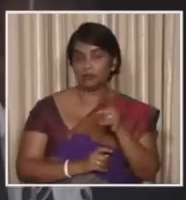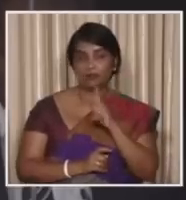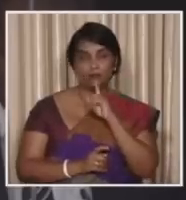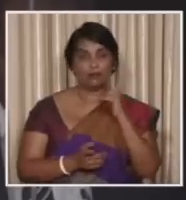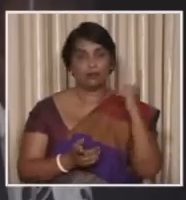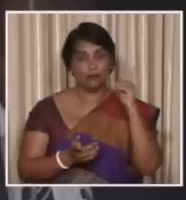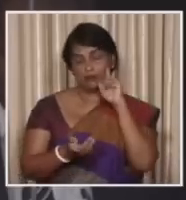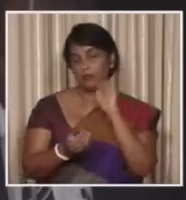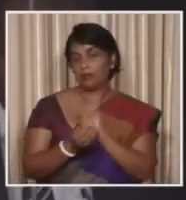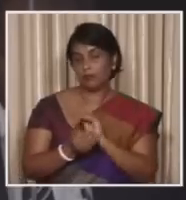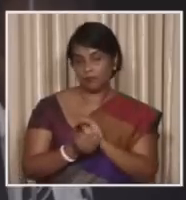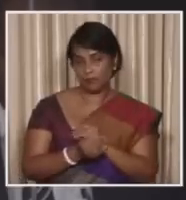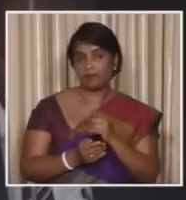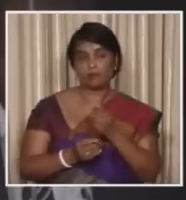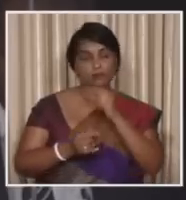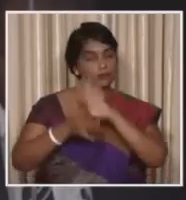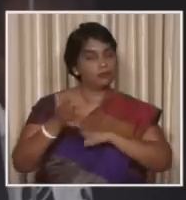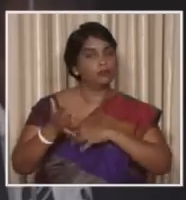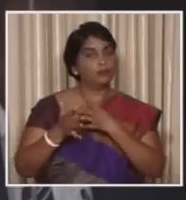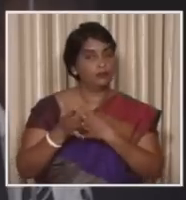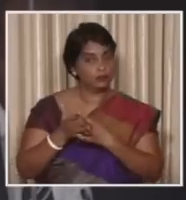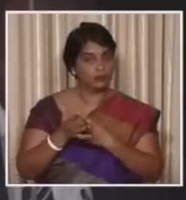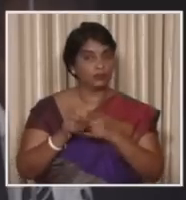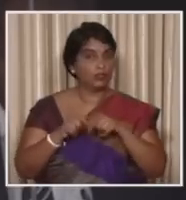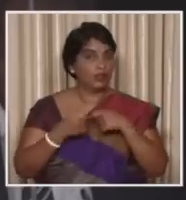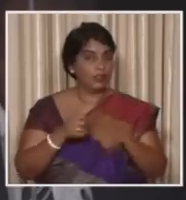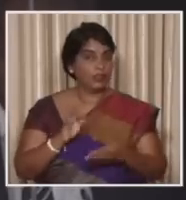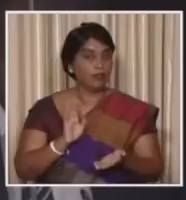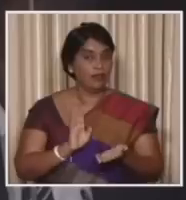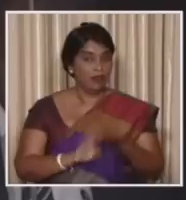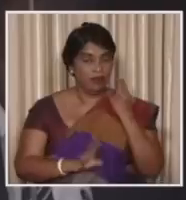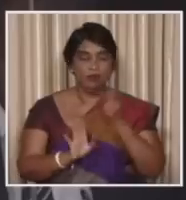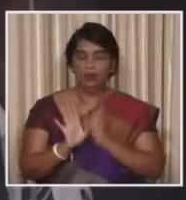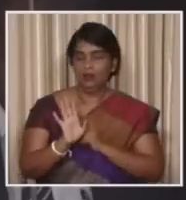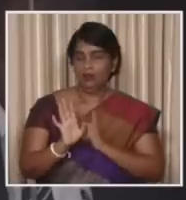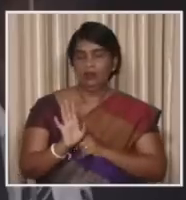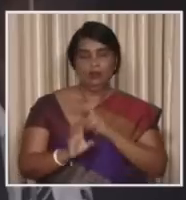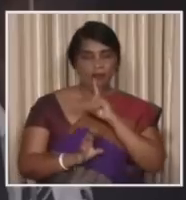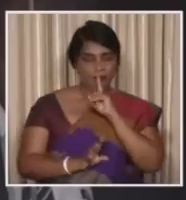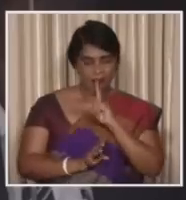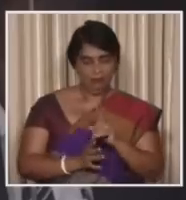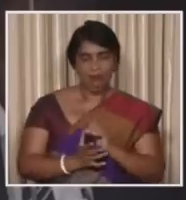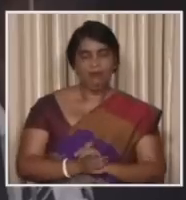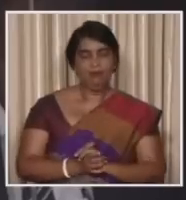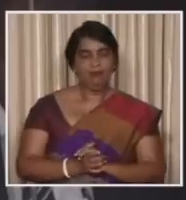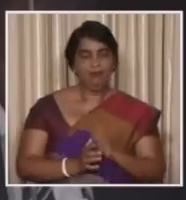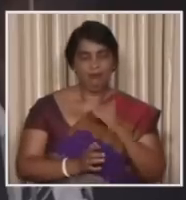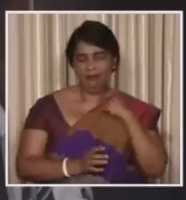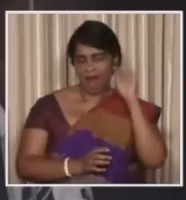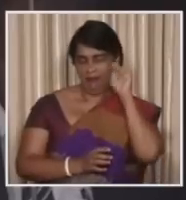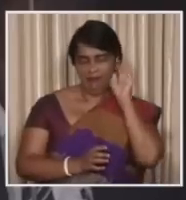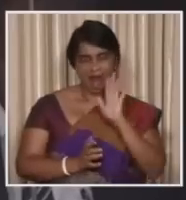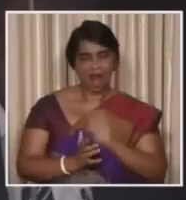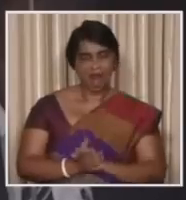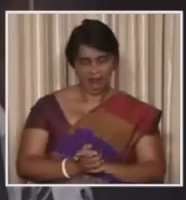ආරක්ෂාව සඳහා අයවැය වියදම් වැඩියයි නිතර නිතර කතා කරනවා අපට ඇහිලා